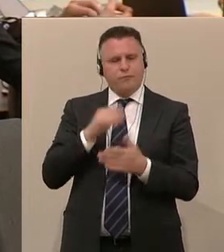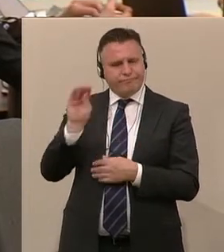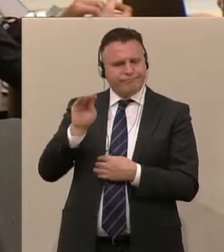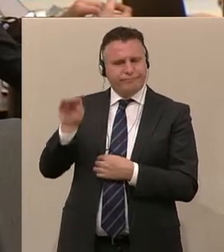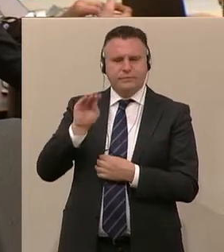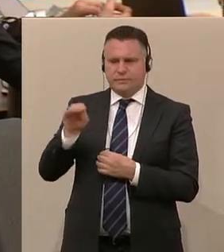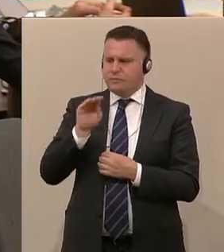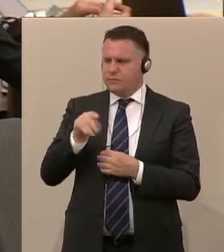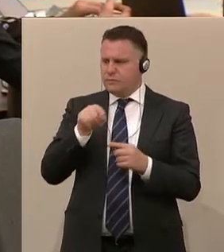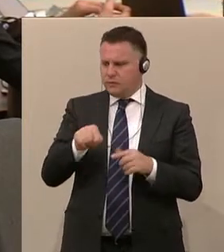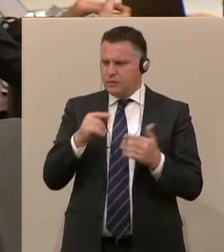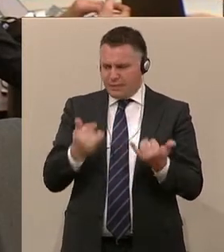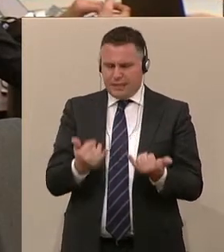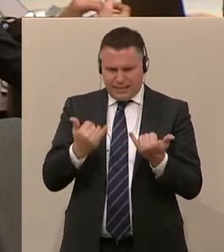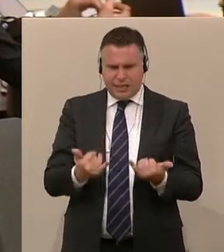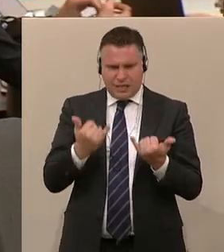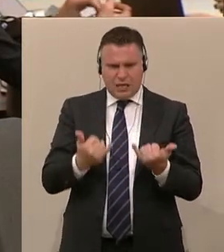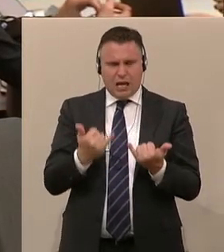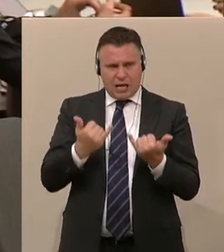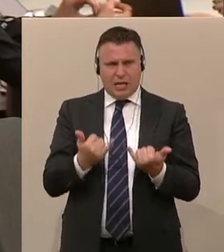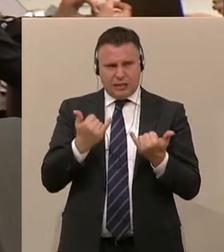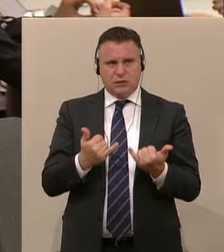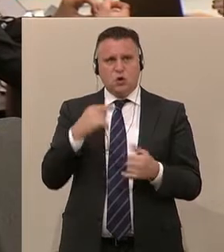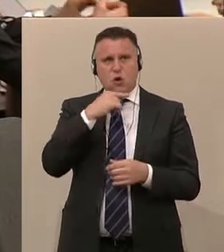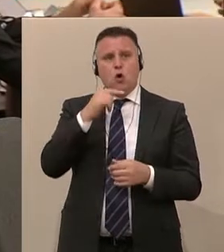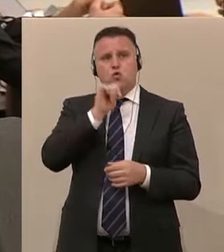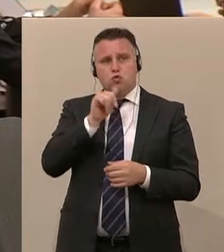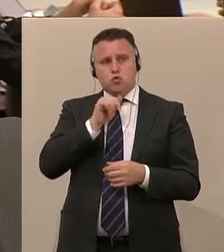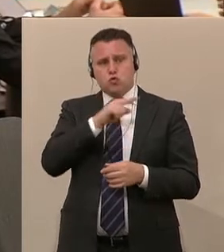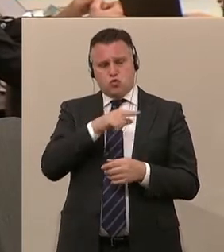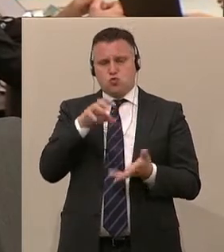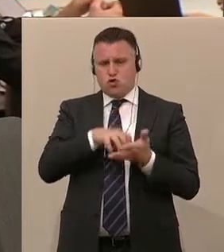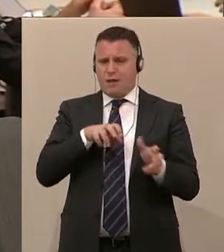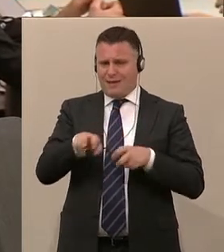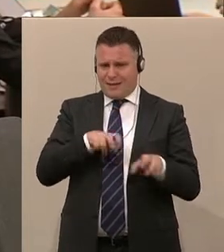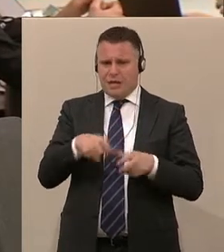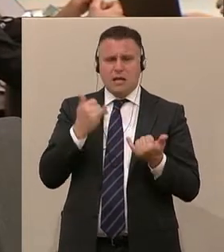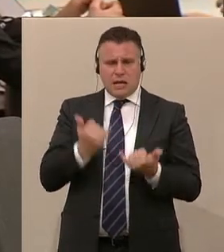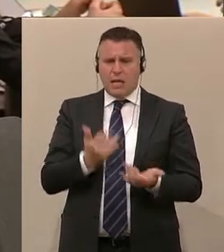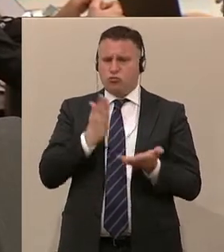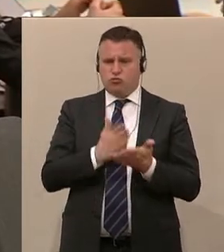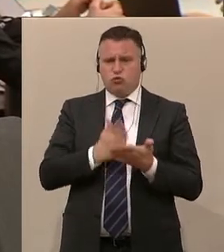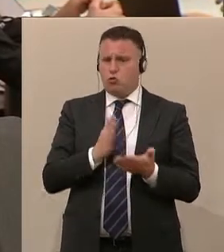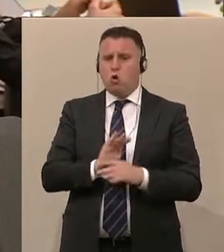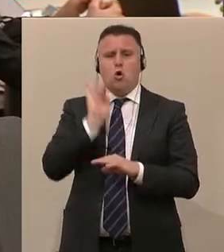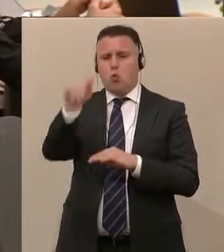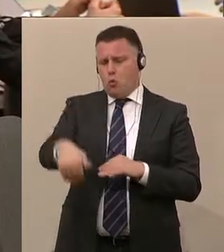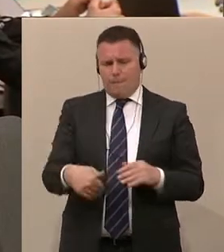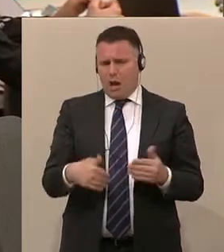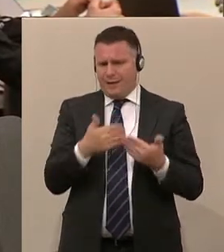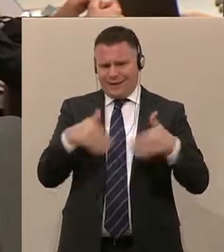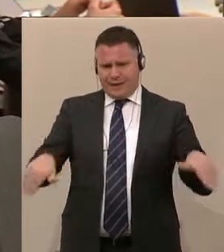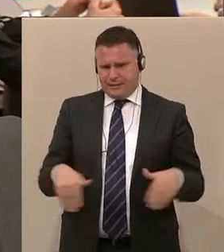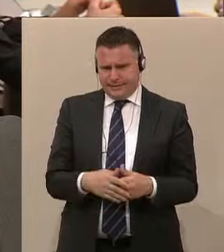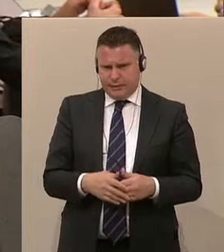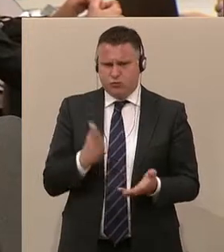dass das jetzt der Tropfen war von Seiten der rot-grünen Stadtregierung, der das Fass zum Überlaufen gebracht hat. Denn schon